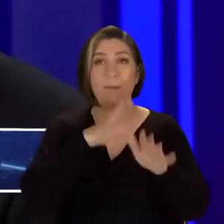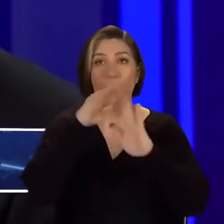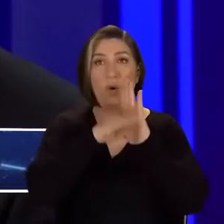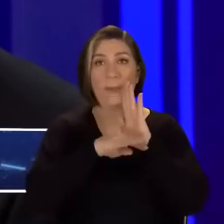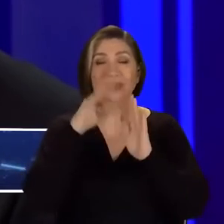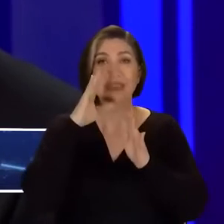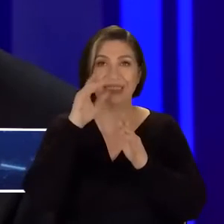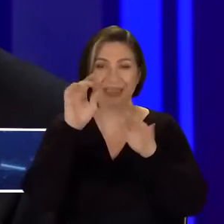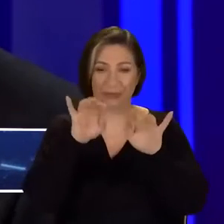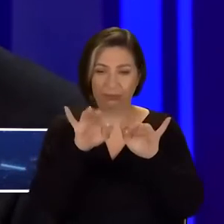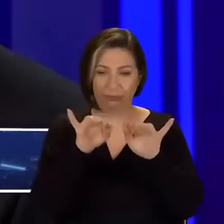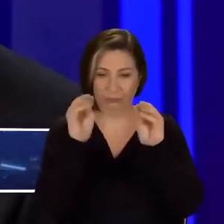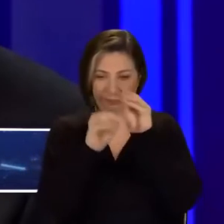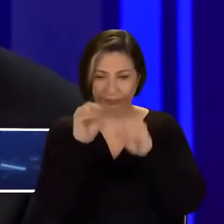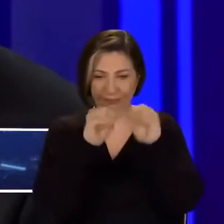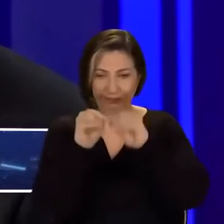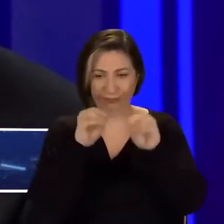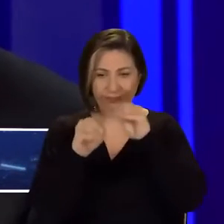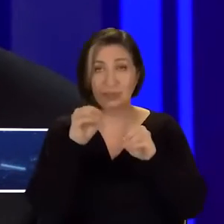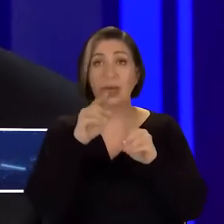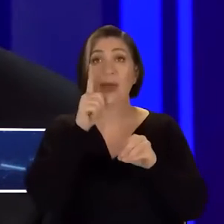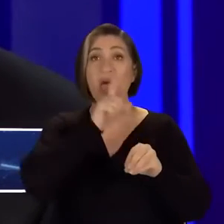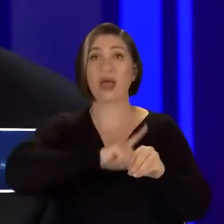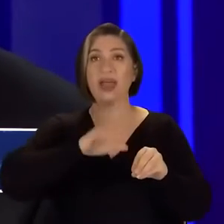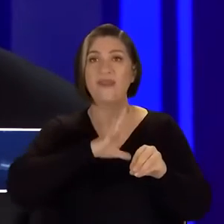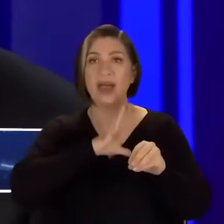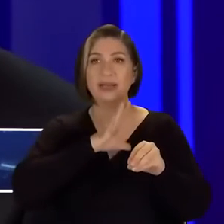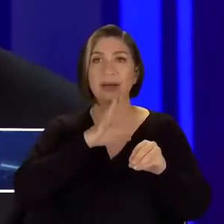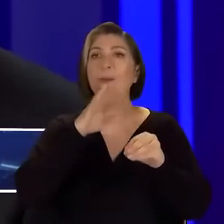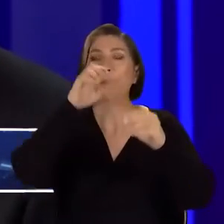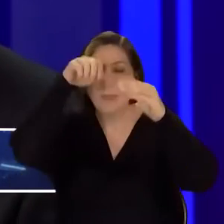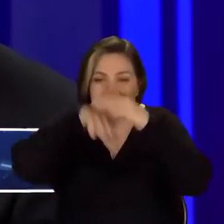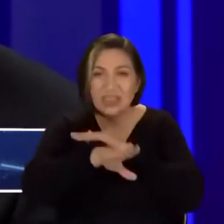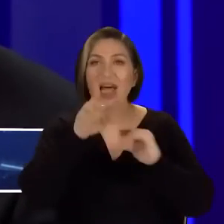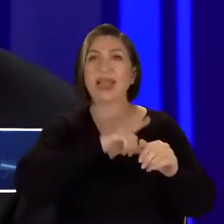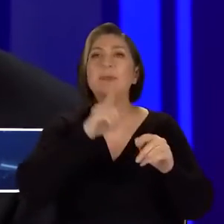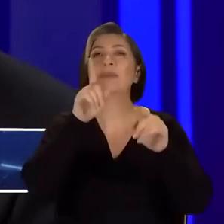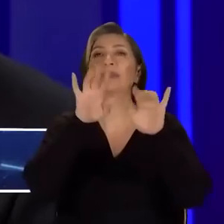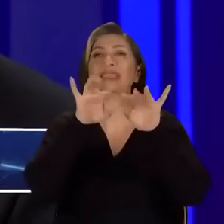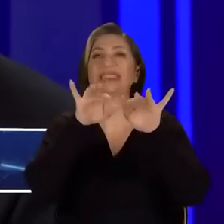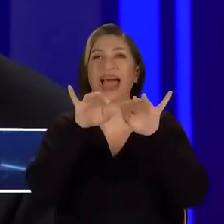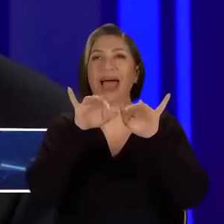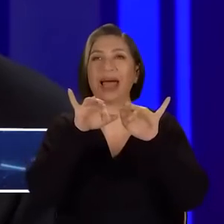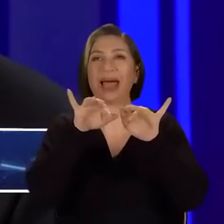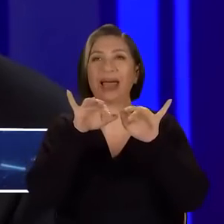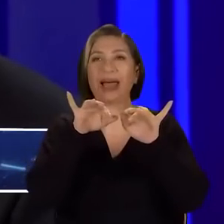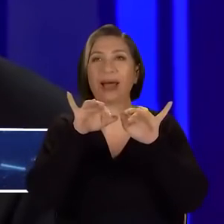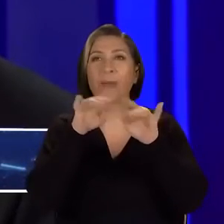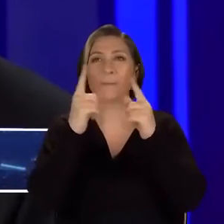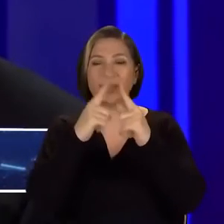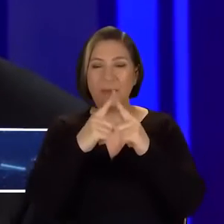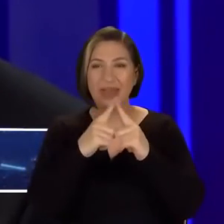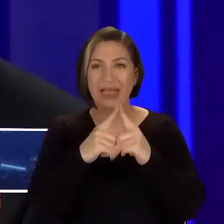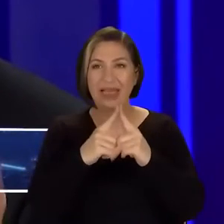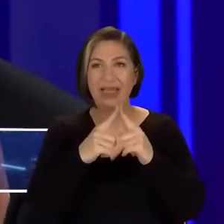kişi, onay verirken adaylar var, işte madenciler, adaylar geliyorlar. Bir bilgisayar problemi, matematik problemi,